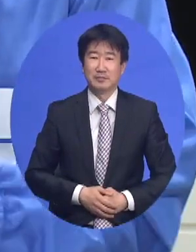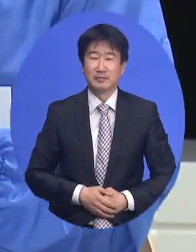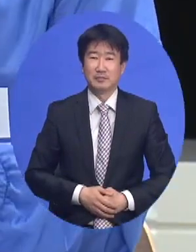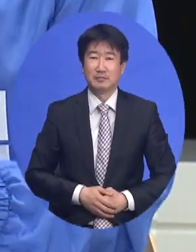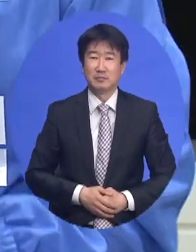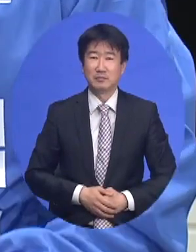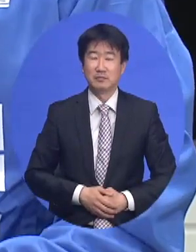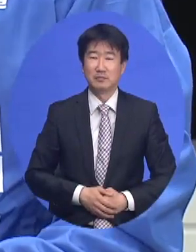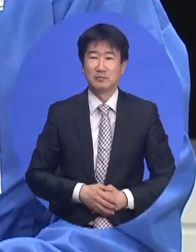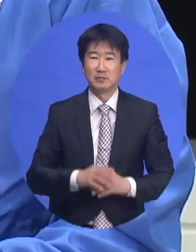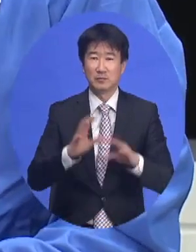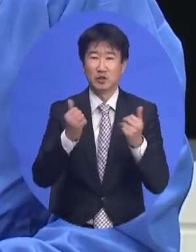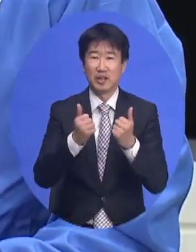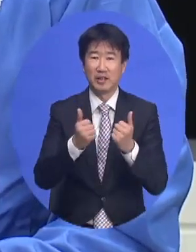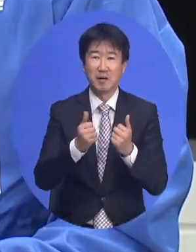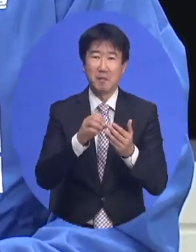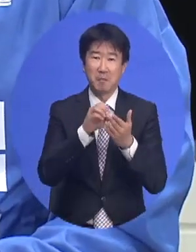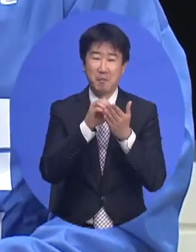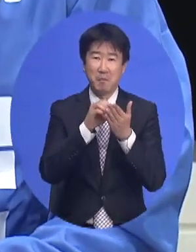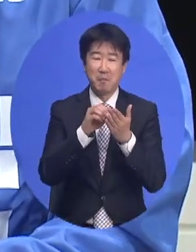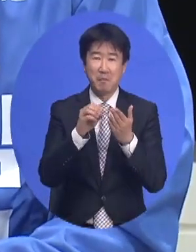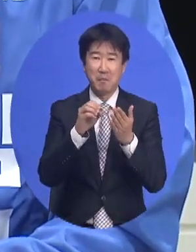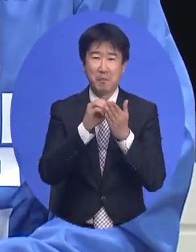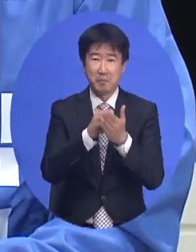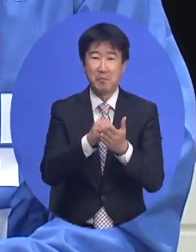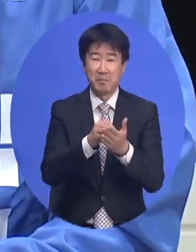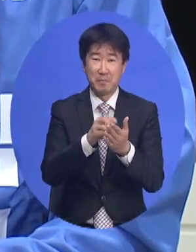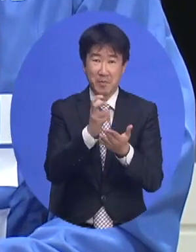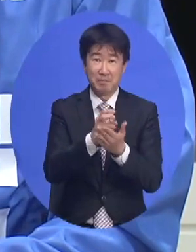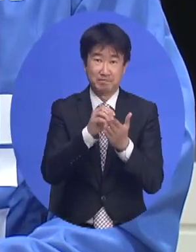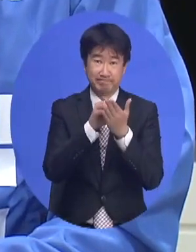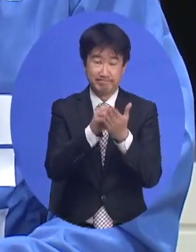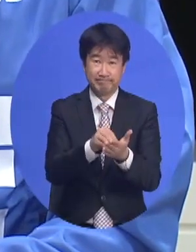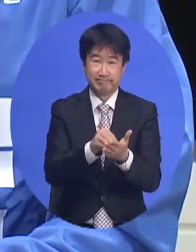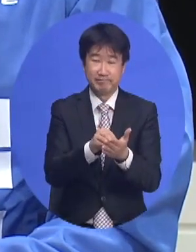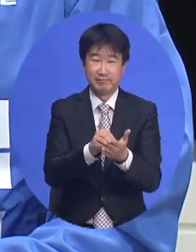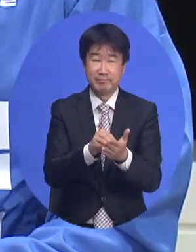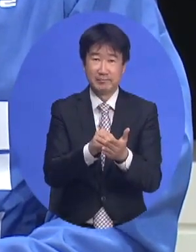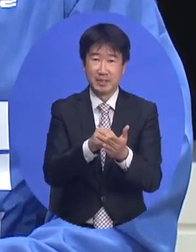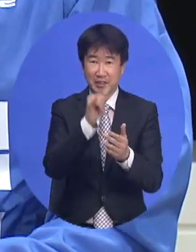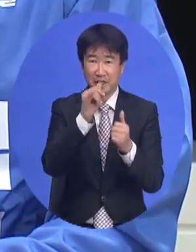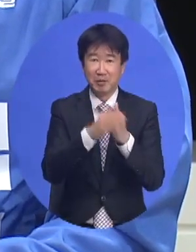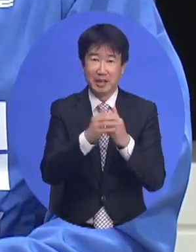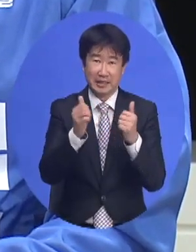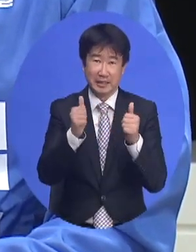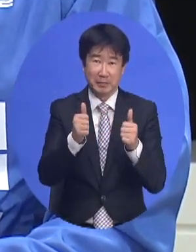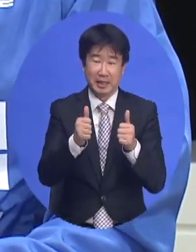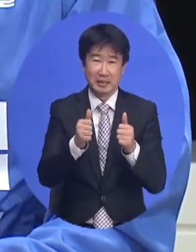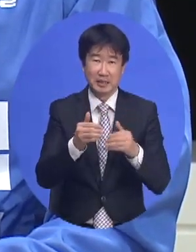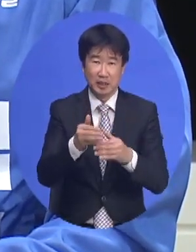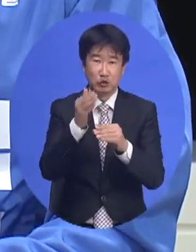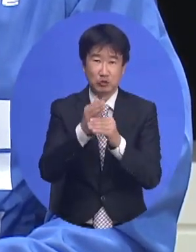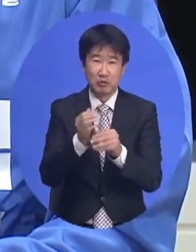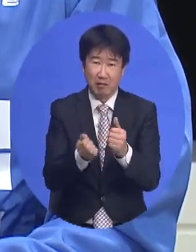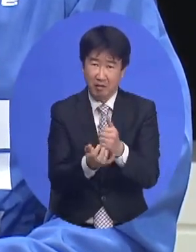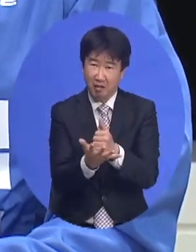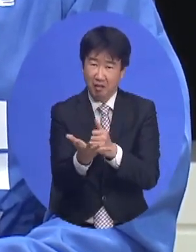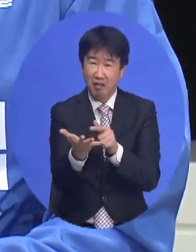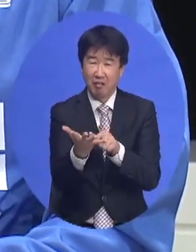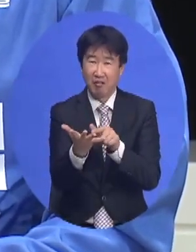뭐 국회의원 입법을 다루긴 한데 예. 그 재판이 진행 중인 사안에 대해서 영향을 미치는 예.